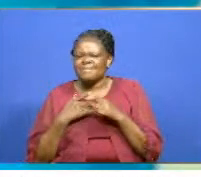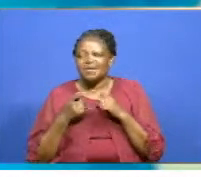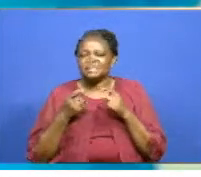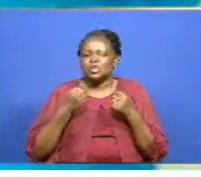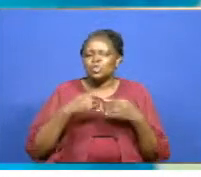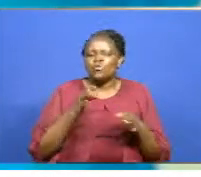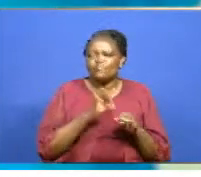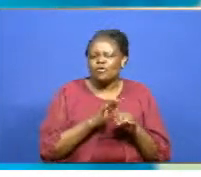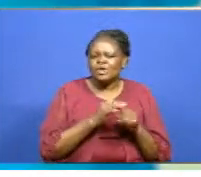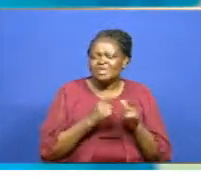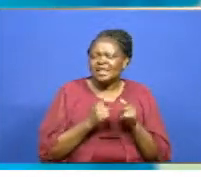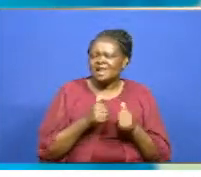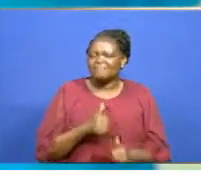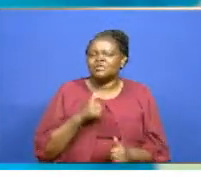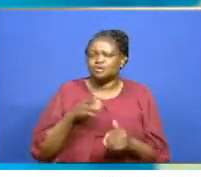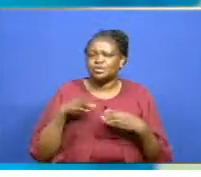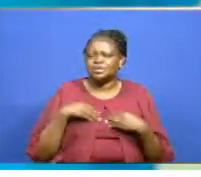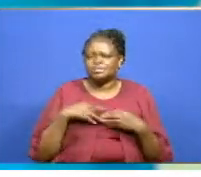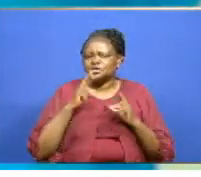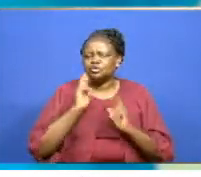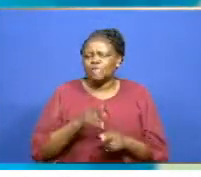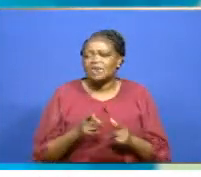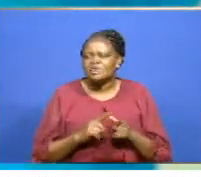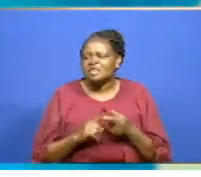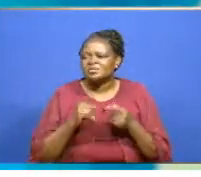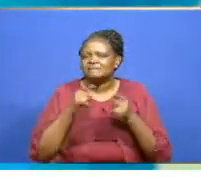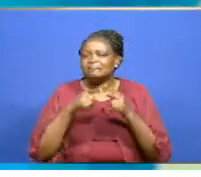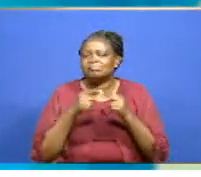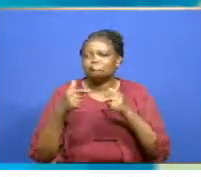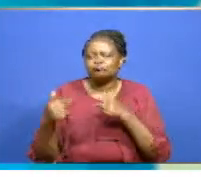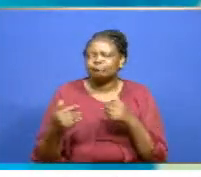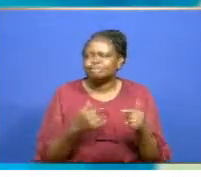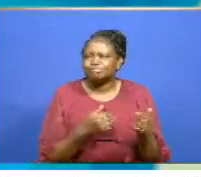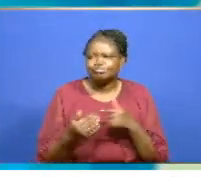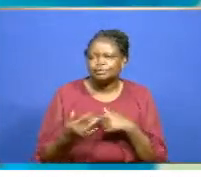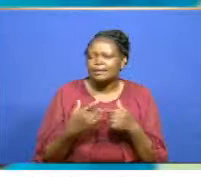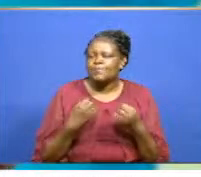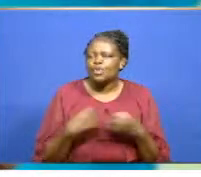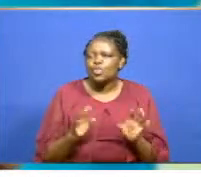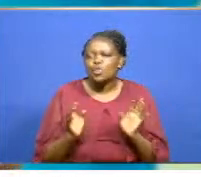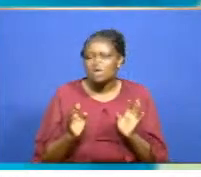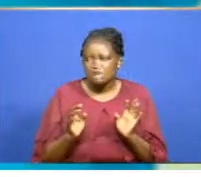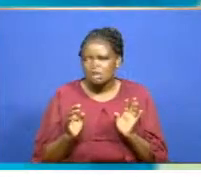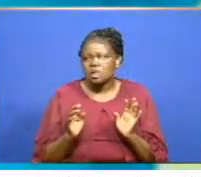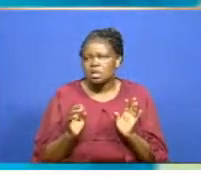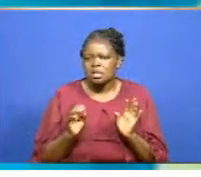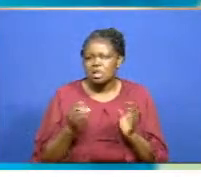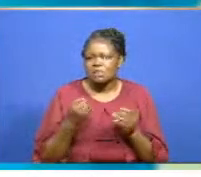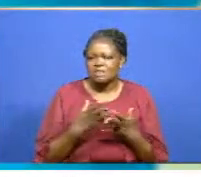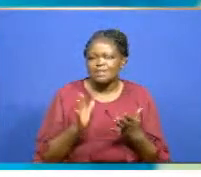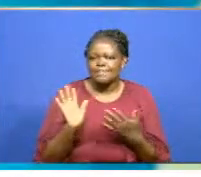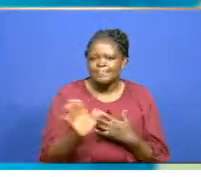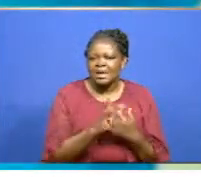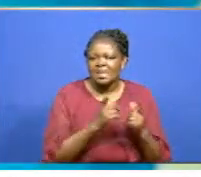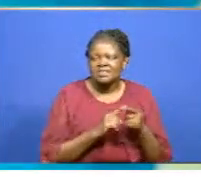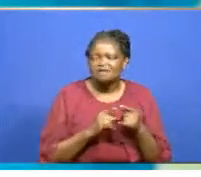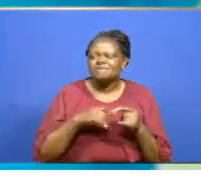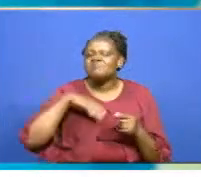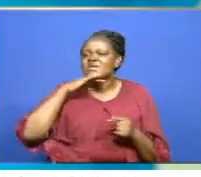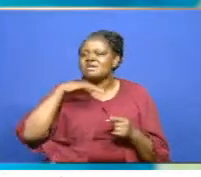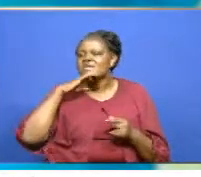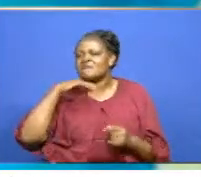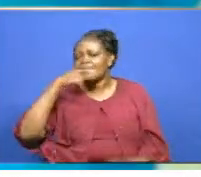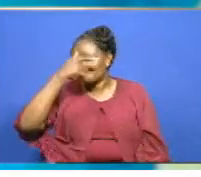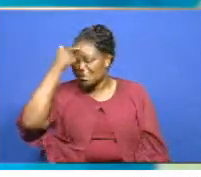kura and then anakataa kukubali matokeo, and then inaanza kuleta shida, watu wanapoteza mali zao, watu wanaaga dunia kwa sababu